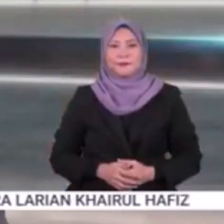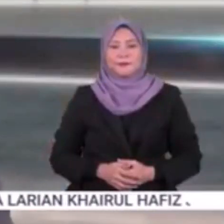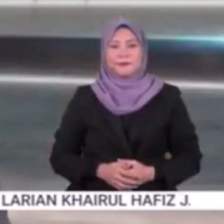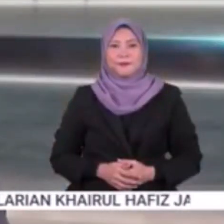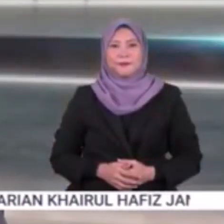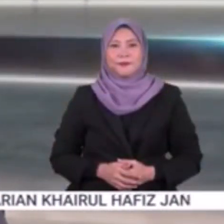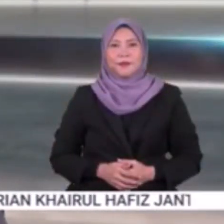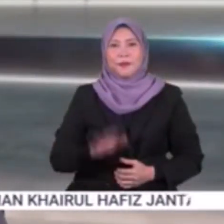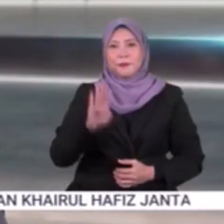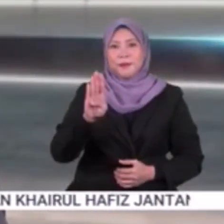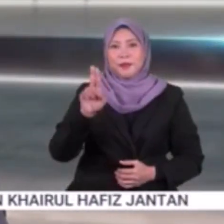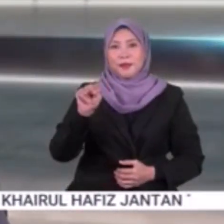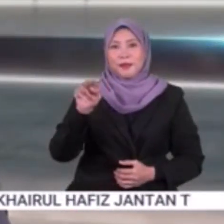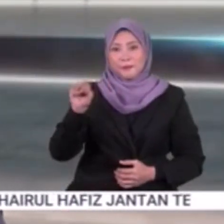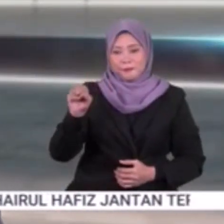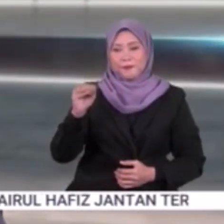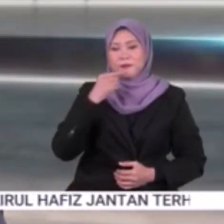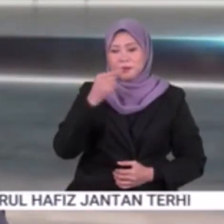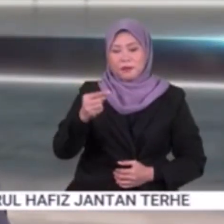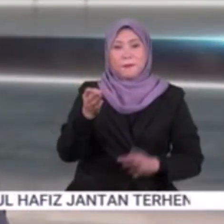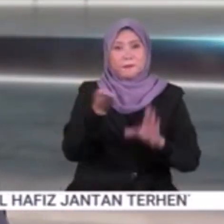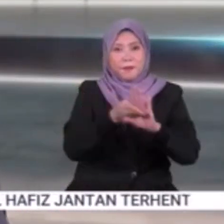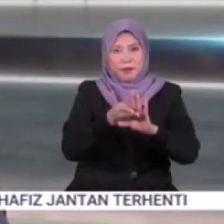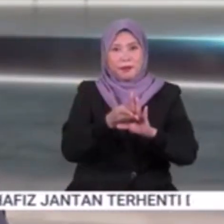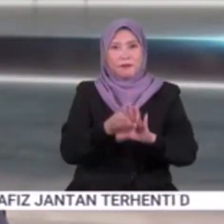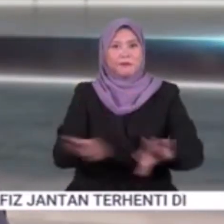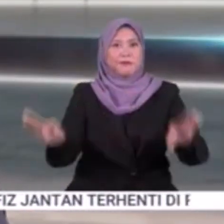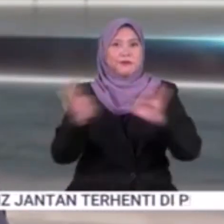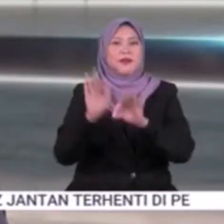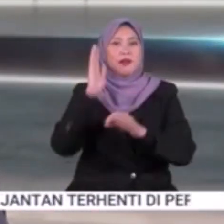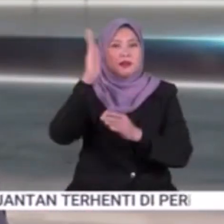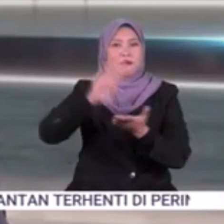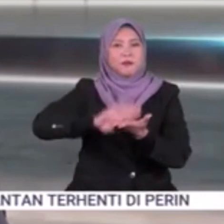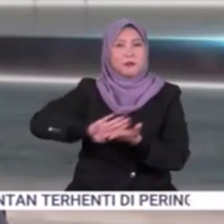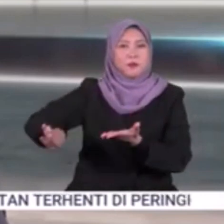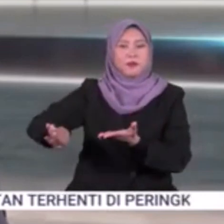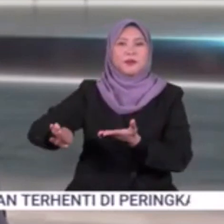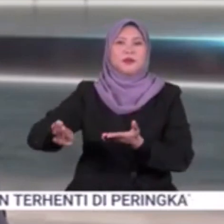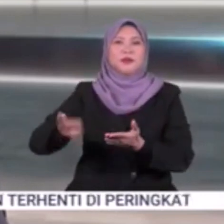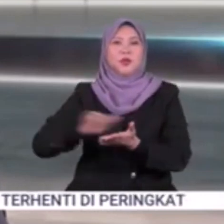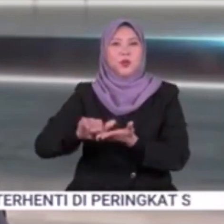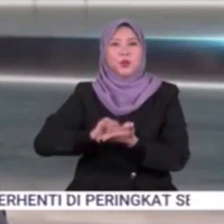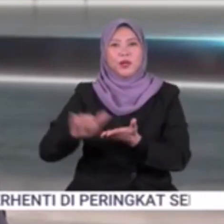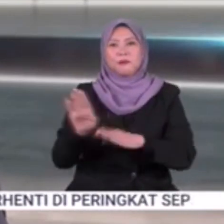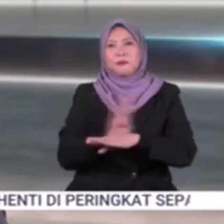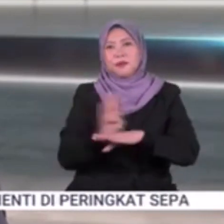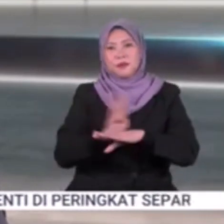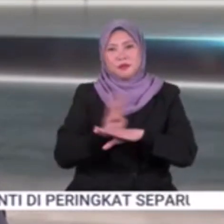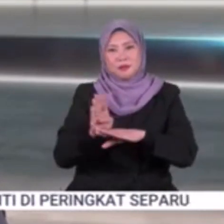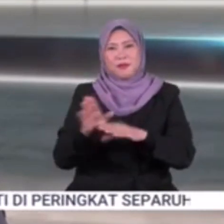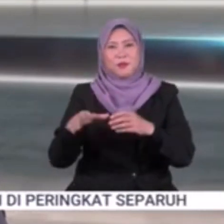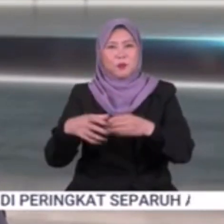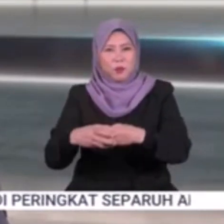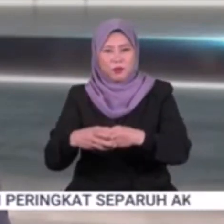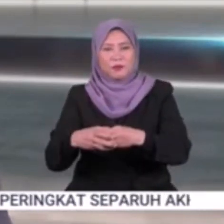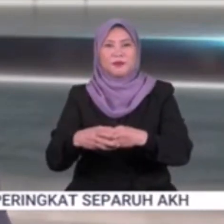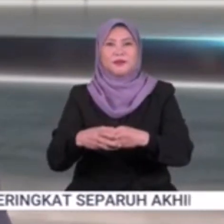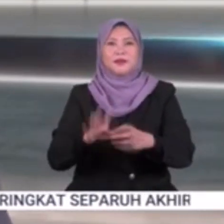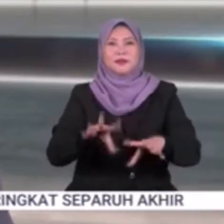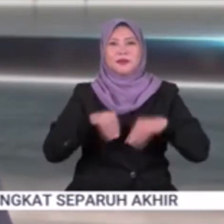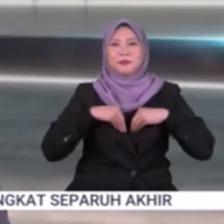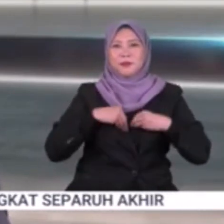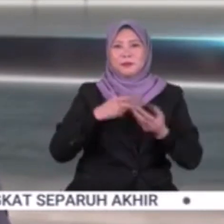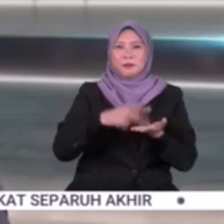dalam hal itu bnm menyatakan beng-beng utama akan mengecualikan jurang transaksi untuk penjagaan mikro dan kecil yang